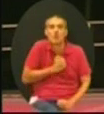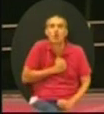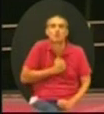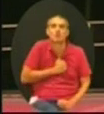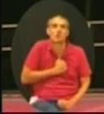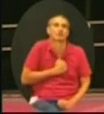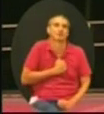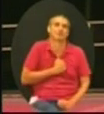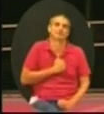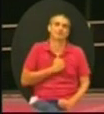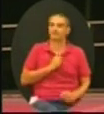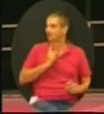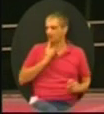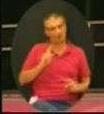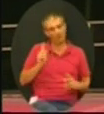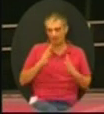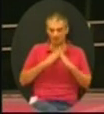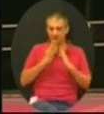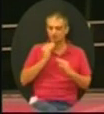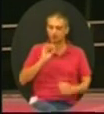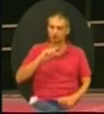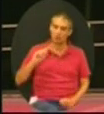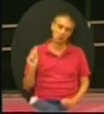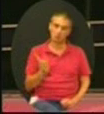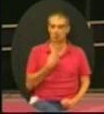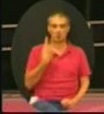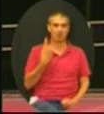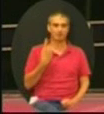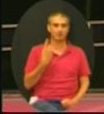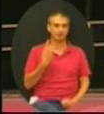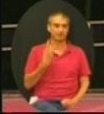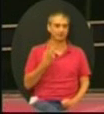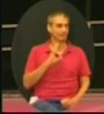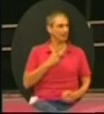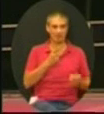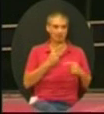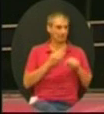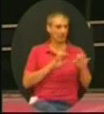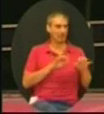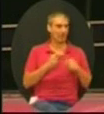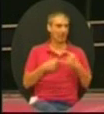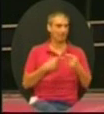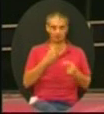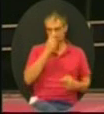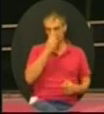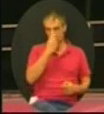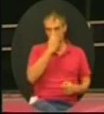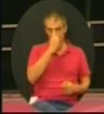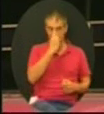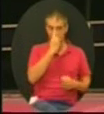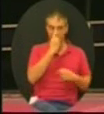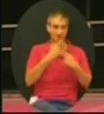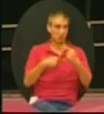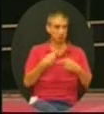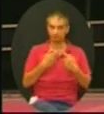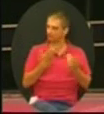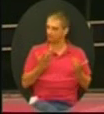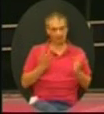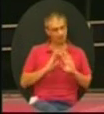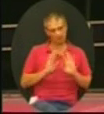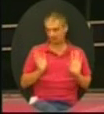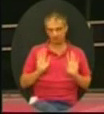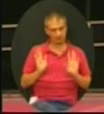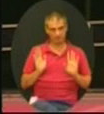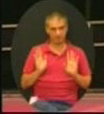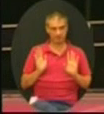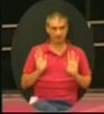האורתודוקסים? לא, הבית היהודי של כולם. אין לכם רפורמים. אין לנו רפורמים. קונסרבטיביים. גם לא.